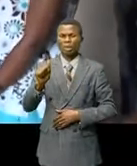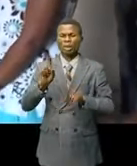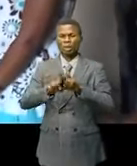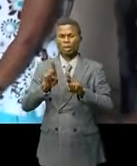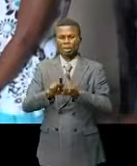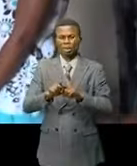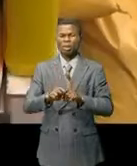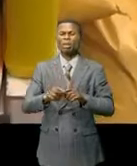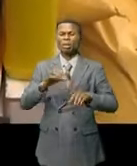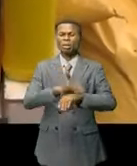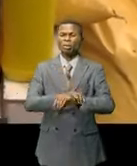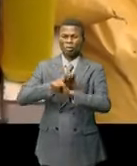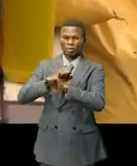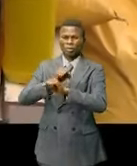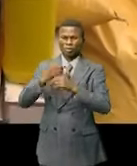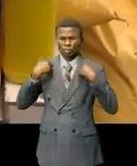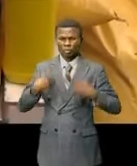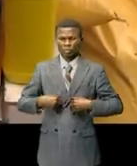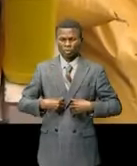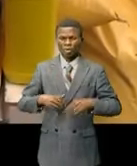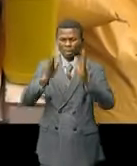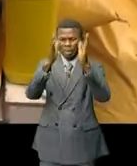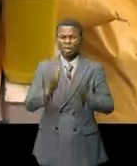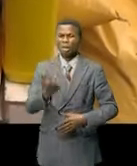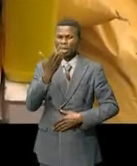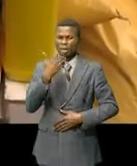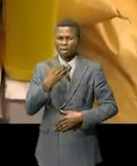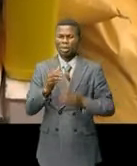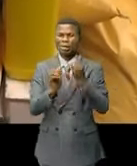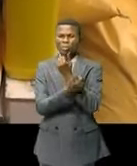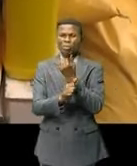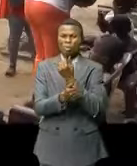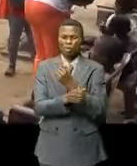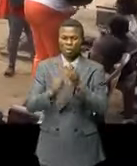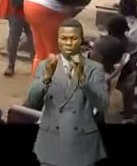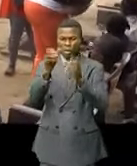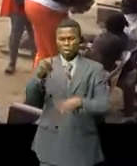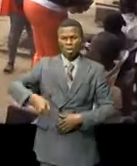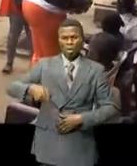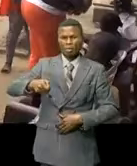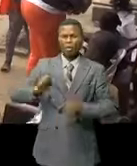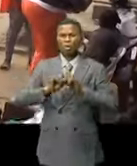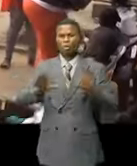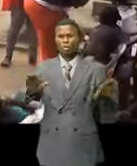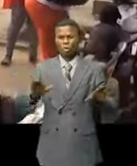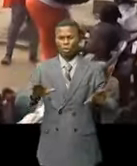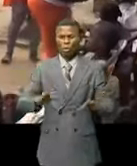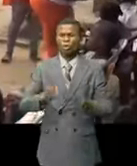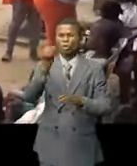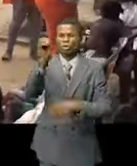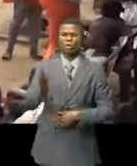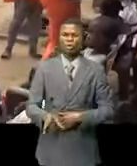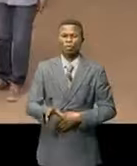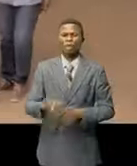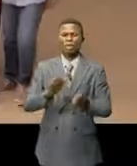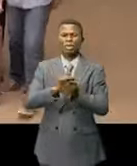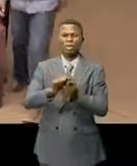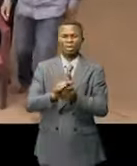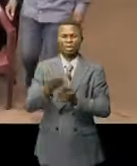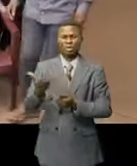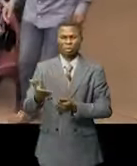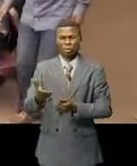des antibiotiques. Voir des sacs de riz, des semoules, des bidons d'huile végétale, du jus et du savon.